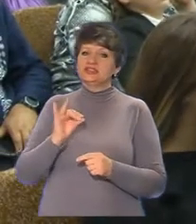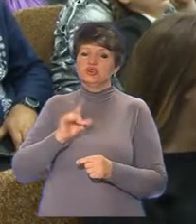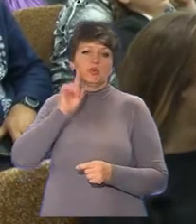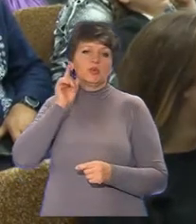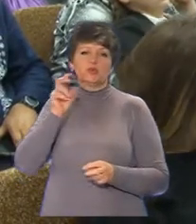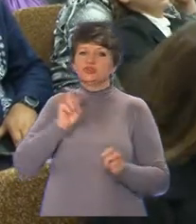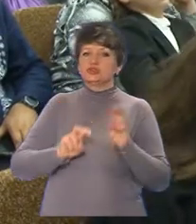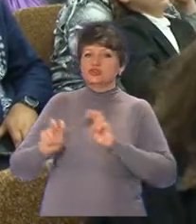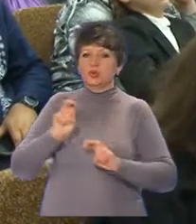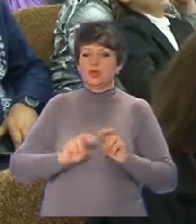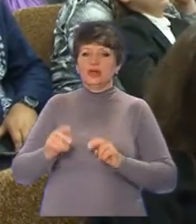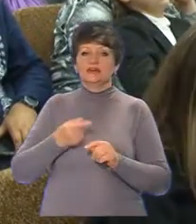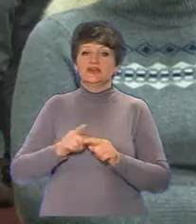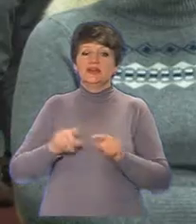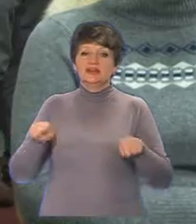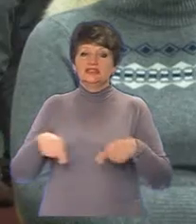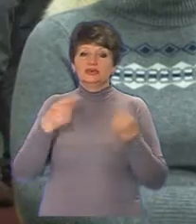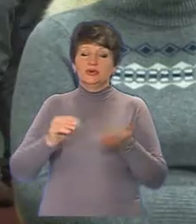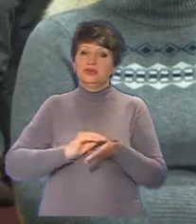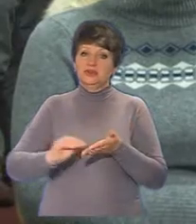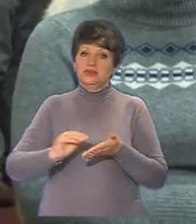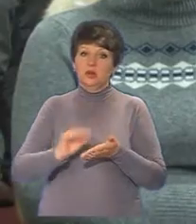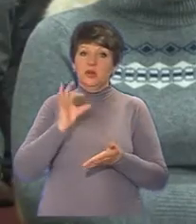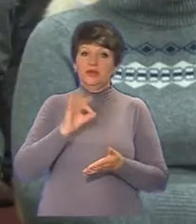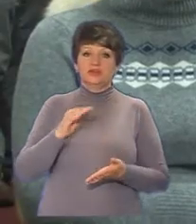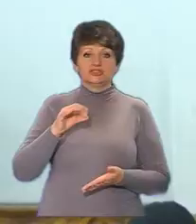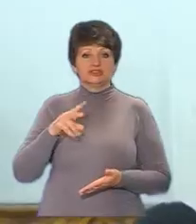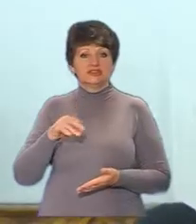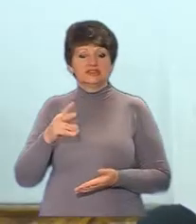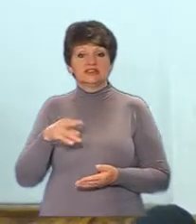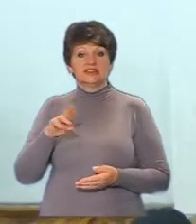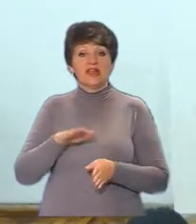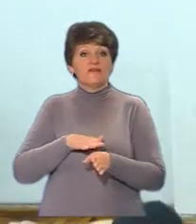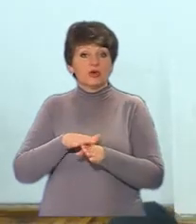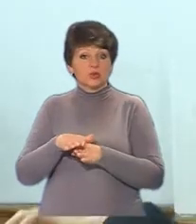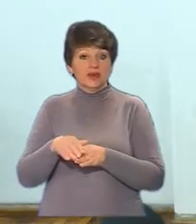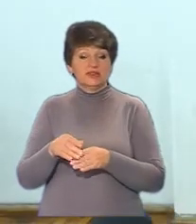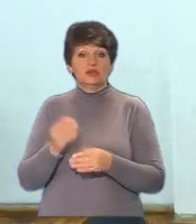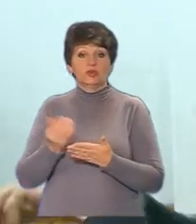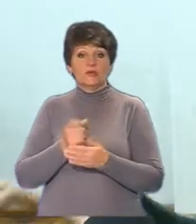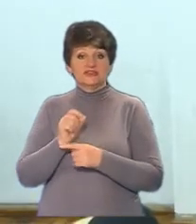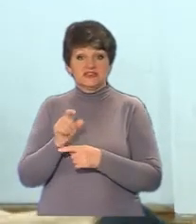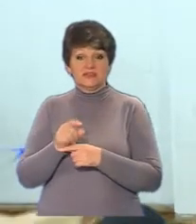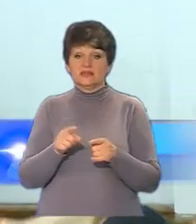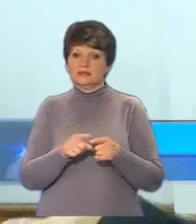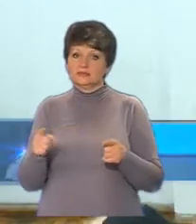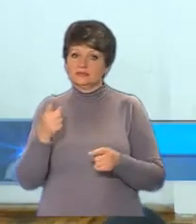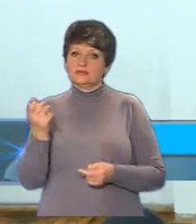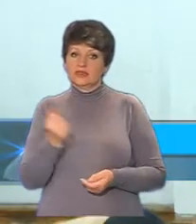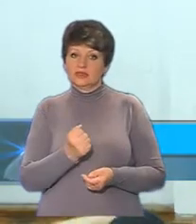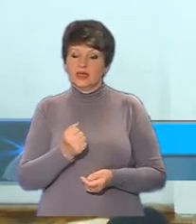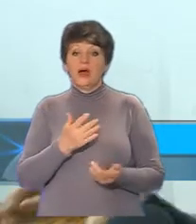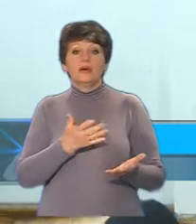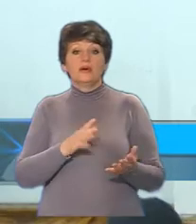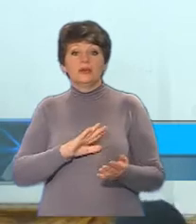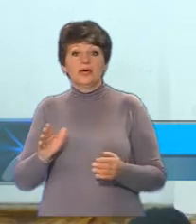Історії про пригоди юних шукачів скарбу створює письменниця Олена Желізняк. На виконання нових завдань дається тиждень. Якщо протягом тижня вони виконують,